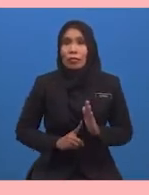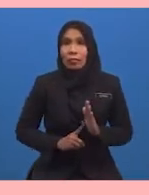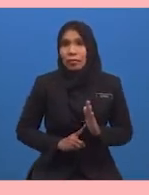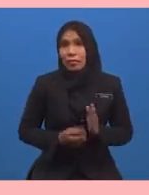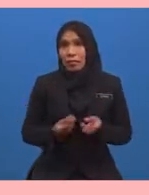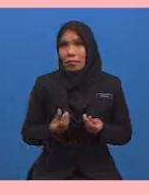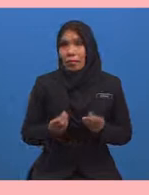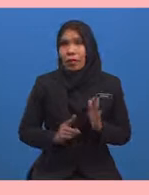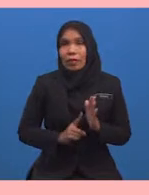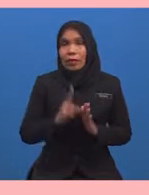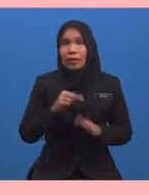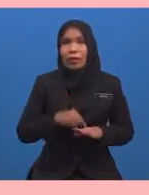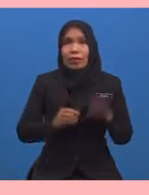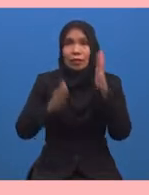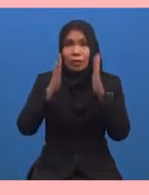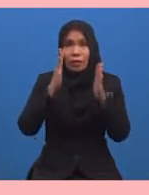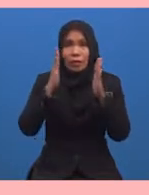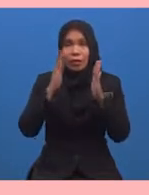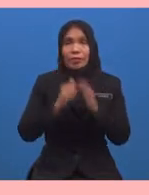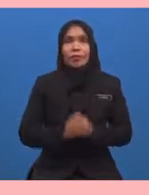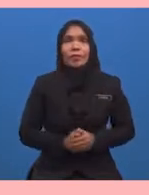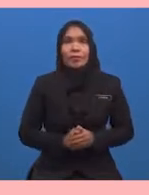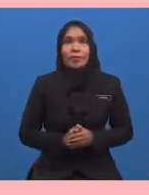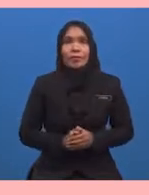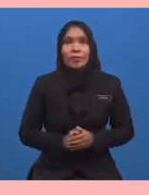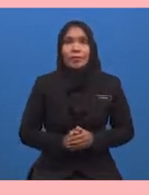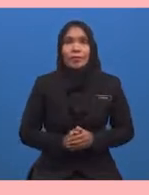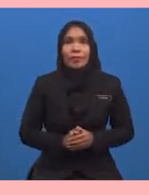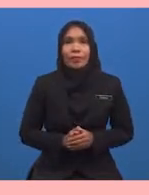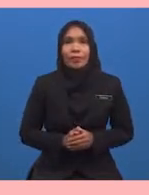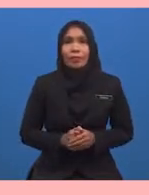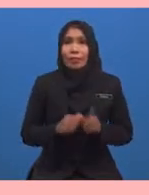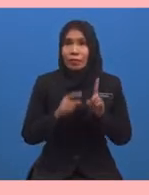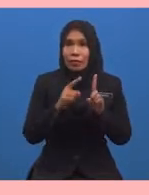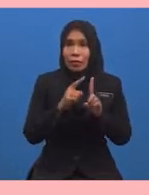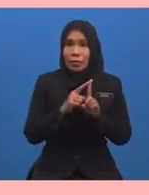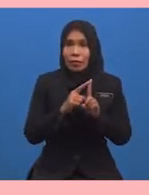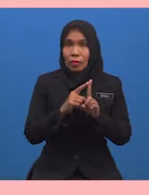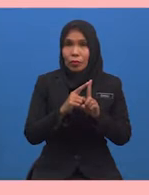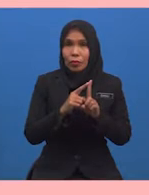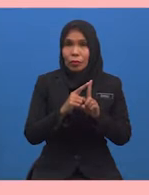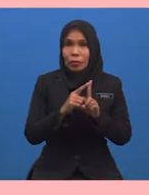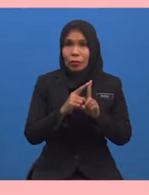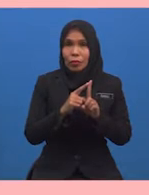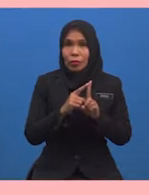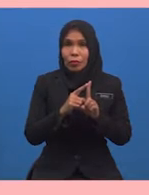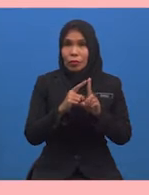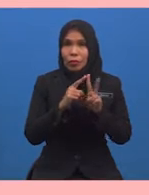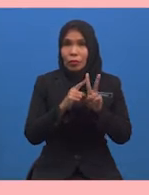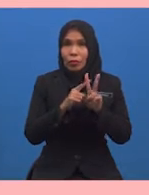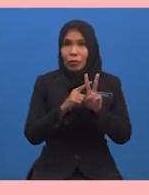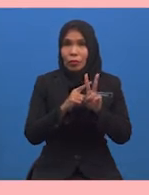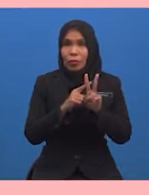Pusat pelancongan. 2. Kawasan pertempatan yang penting. 3. Pusat perindustrian